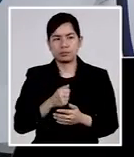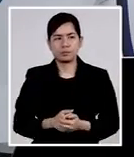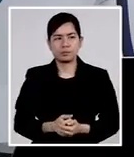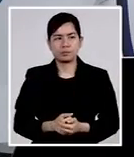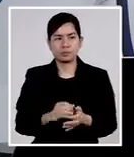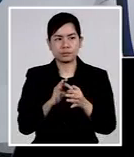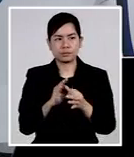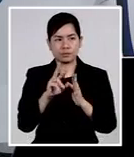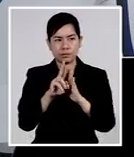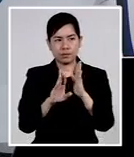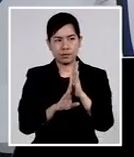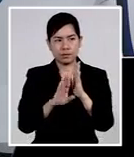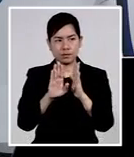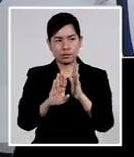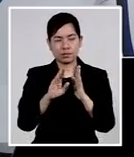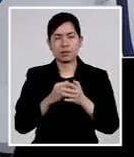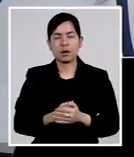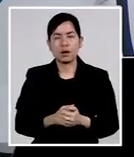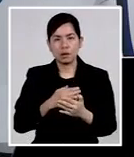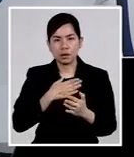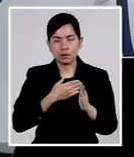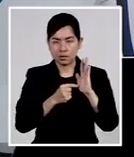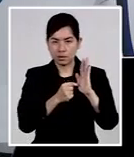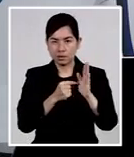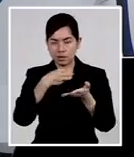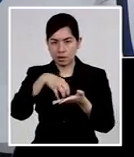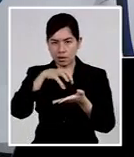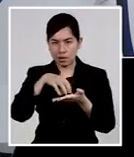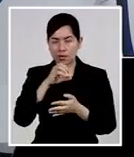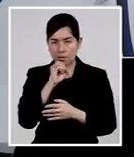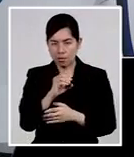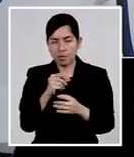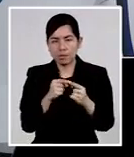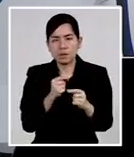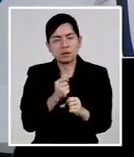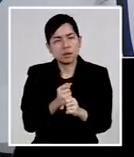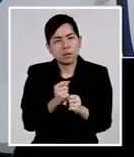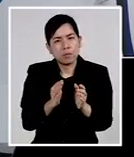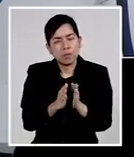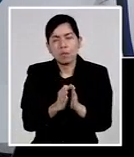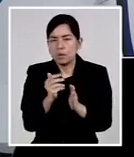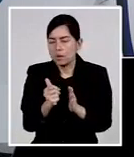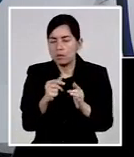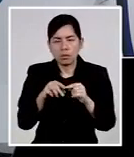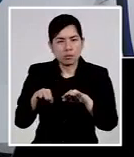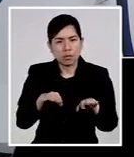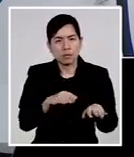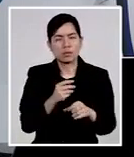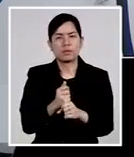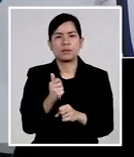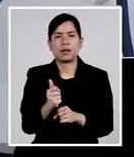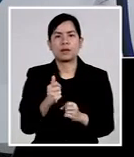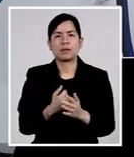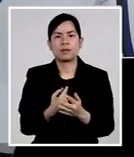นี่คือระบบนะฮะที่เราจะนำเสนอว่ามันสามารถทำรวมๆกันพร้อมๆกันได้นะครับ